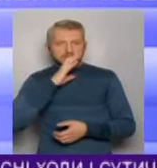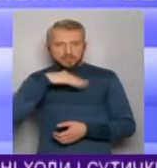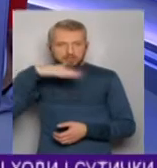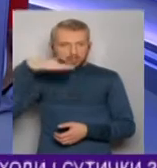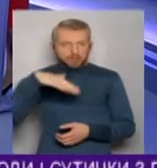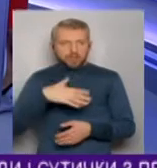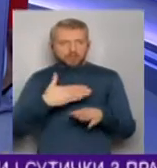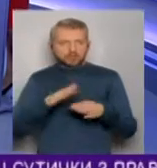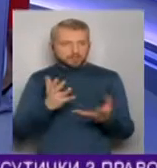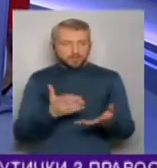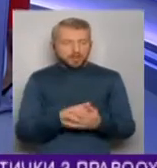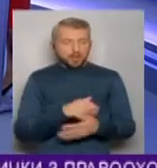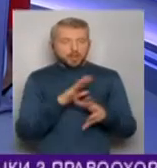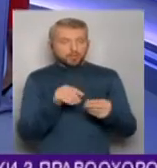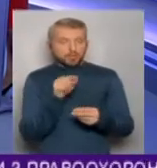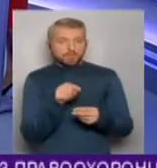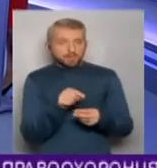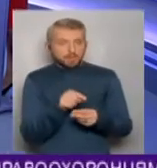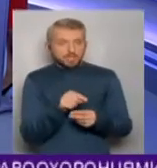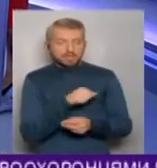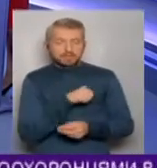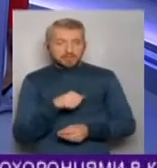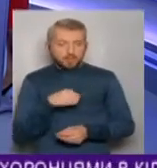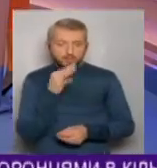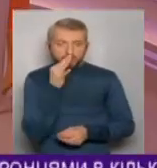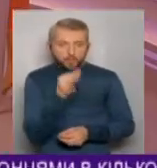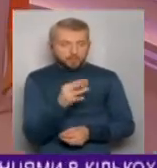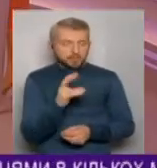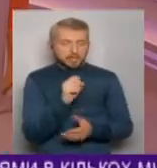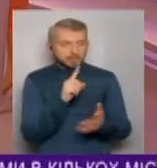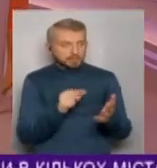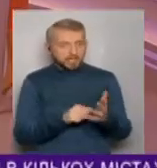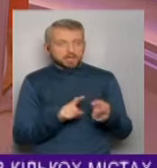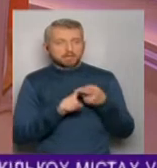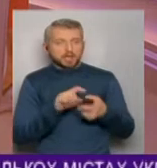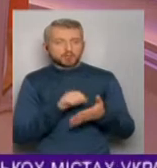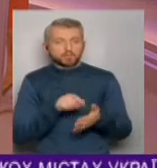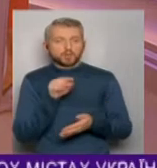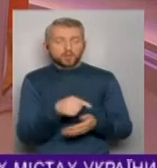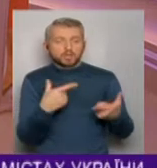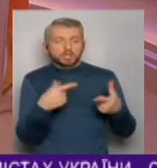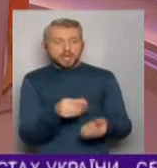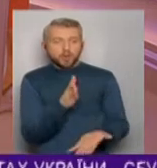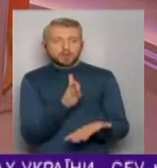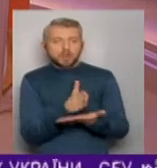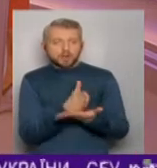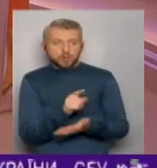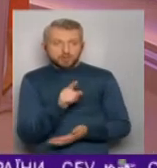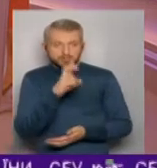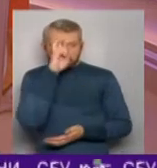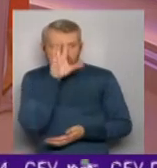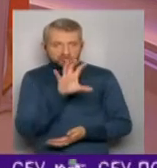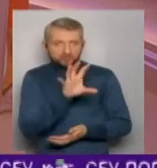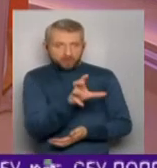взагалі за запаляний кругом. Тому ви майже саме відповіли на запитання, в залежності від того, де розташована та чи інша держава,